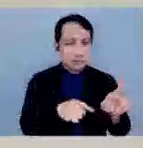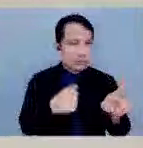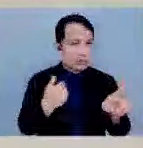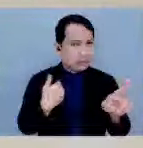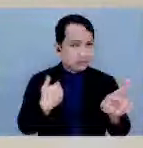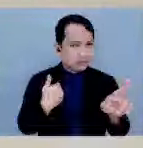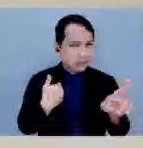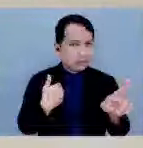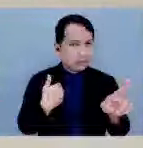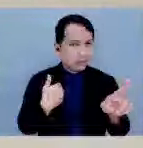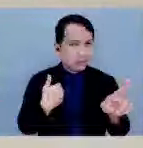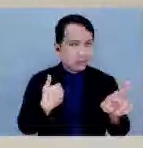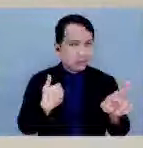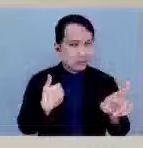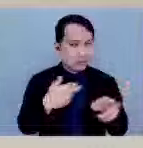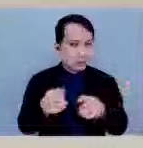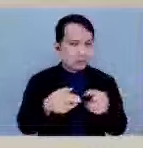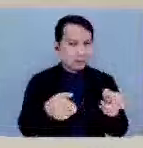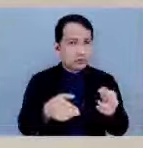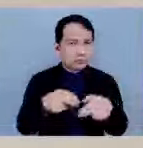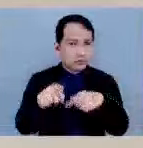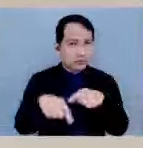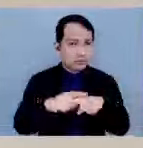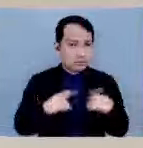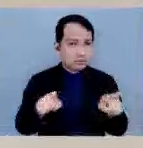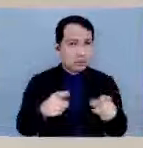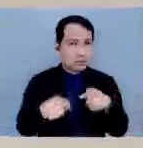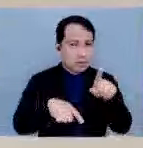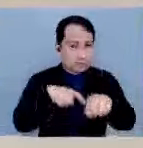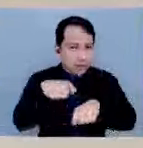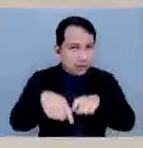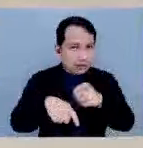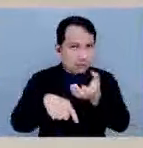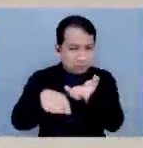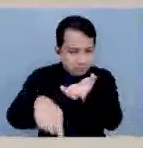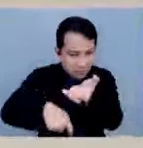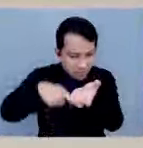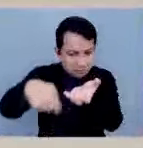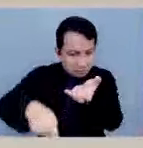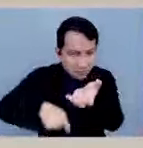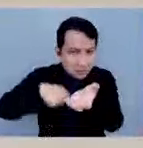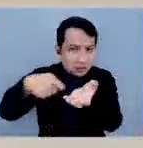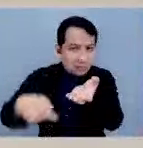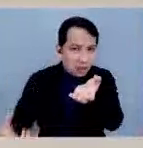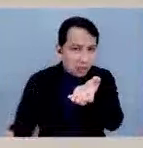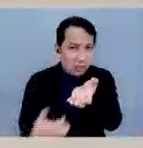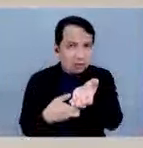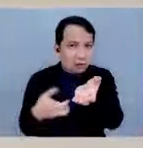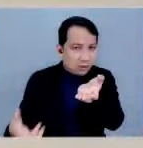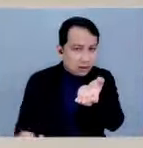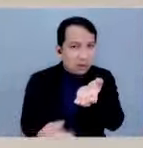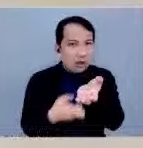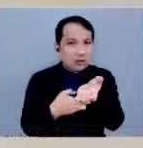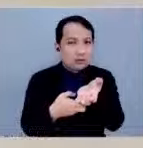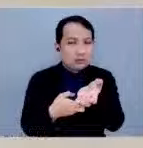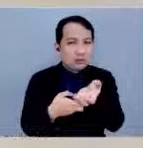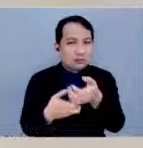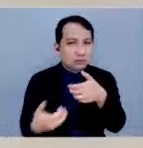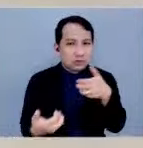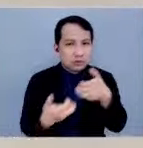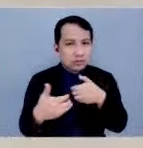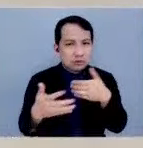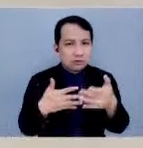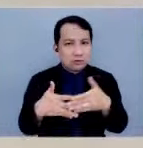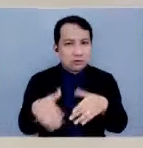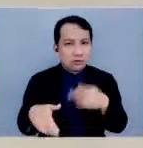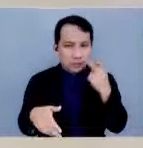river restoration, but sand mining. They're getting everything. They're getting the magnetites and everything there, mga